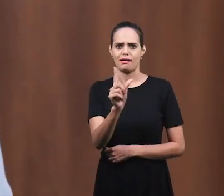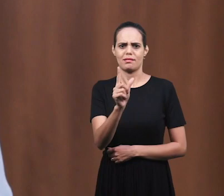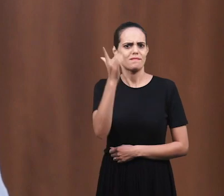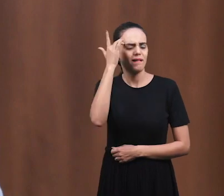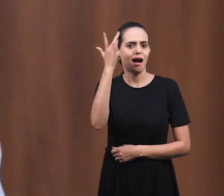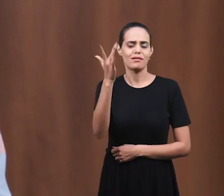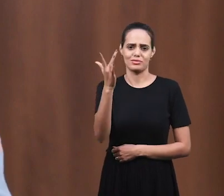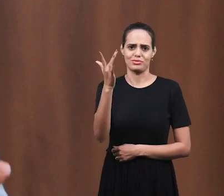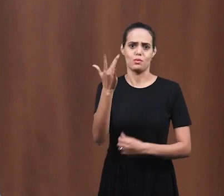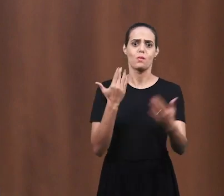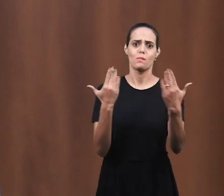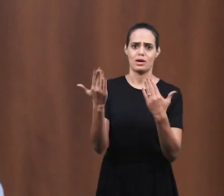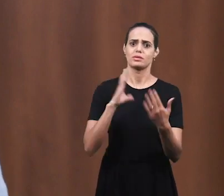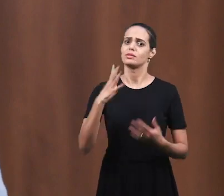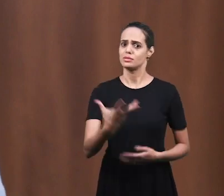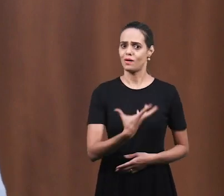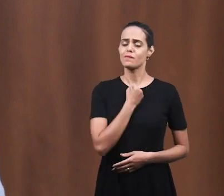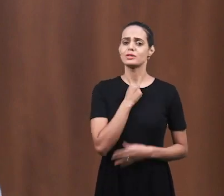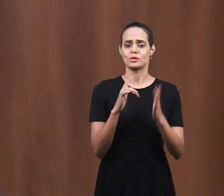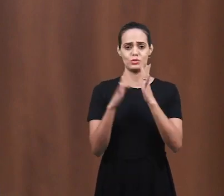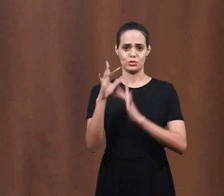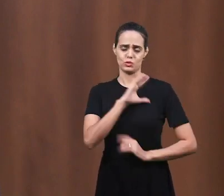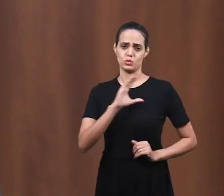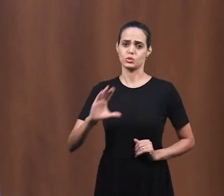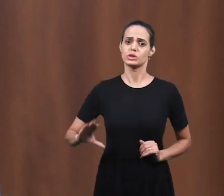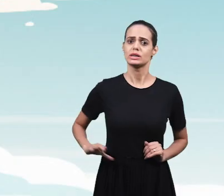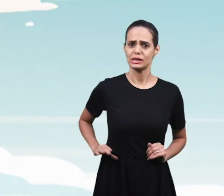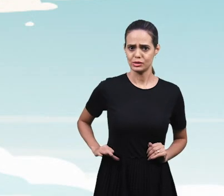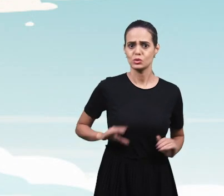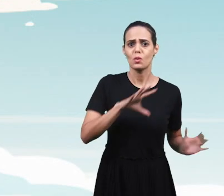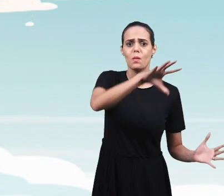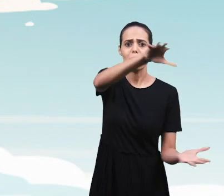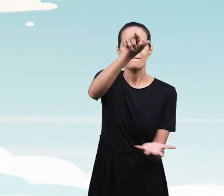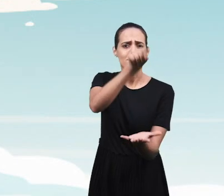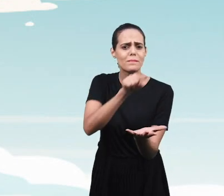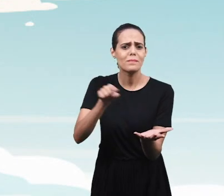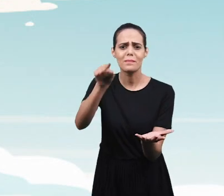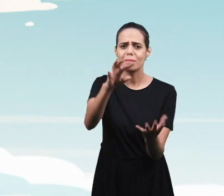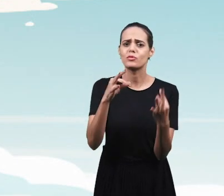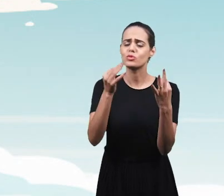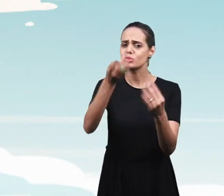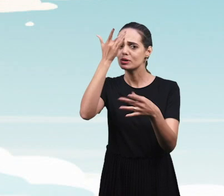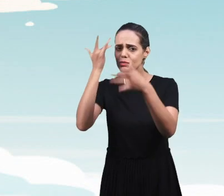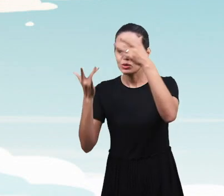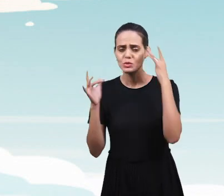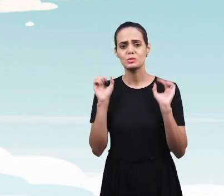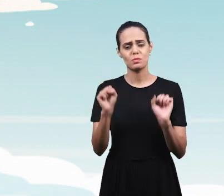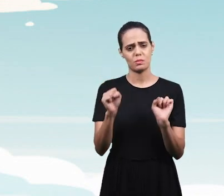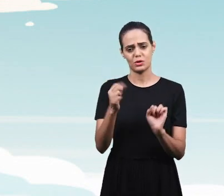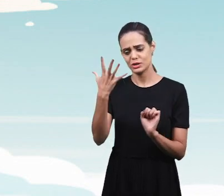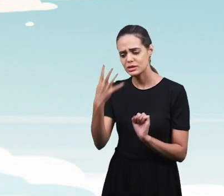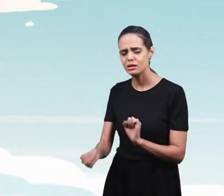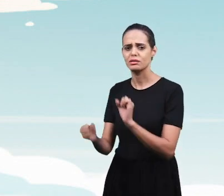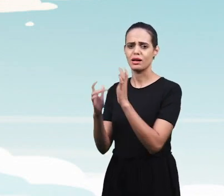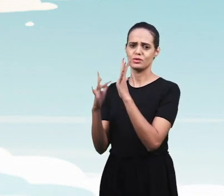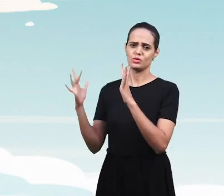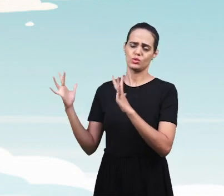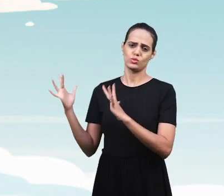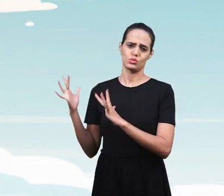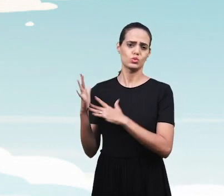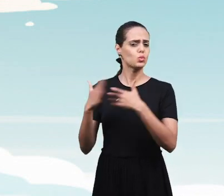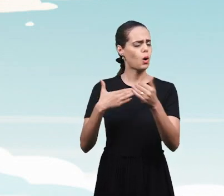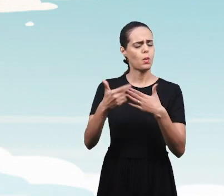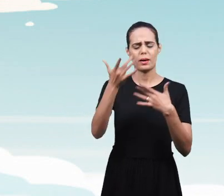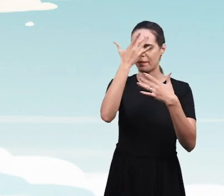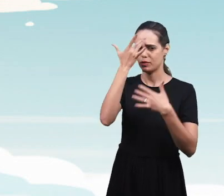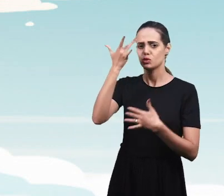ça. Elle vient, elle s'adresse à tous. Elle n'est pas lourde, elle n'est pas difficile. Toute et n'importe quelle